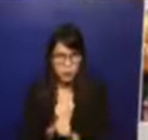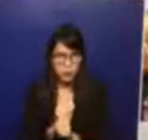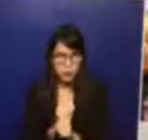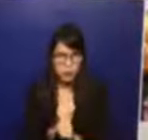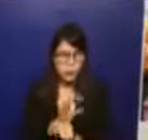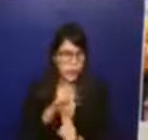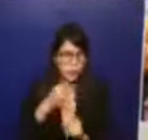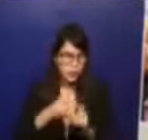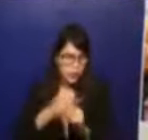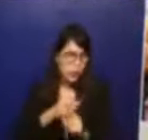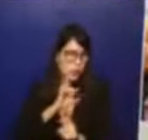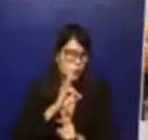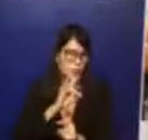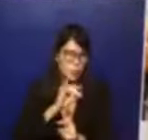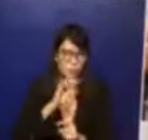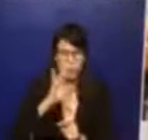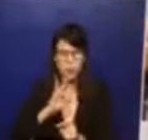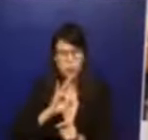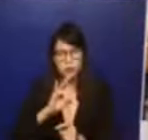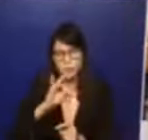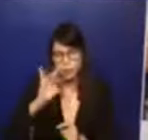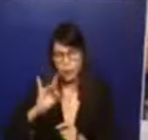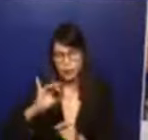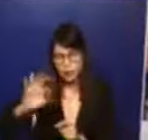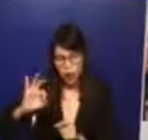77 78 79ไปเรื่อยๆค่ะ